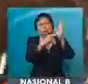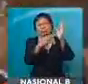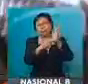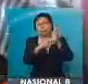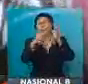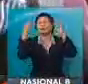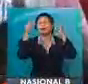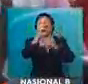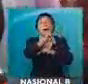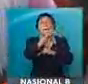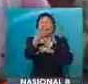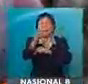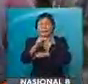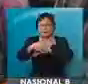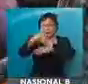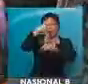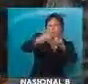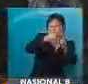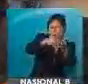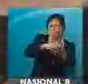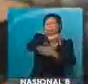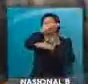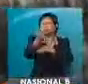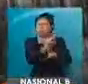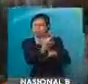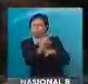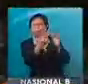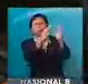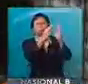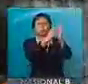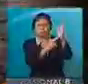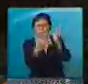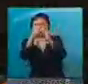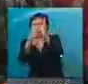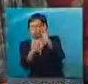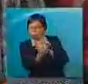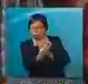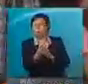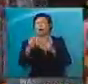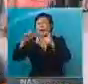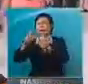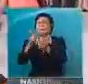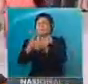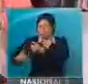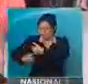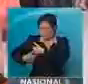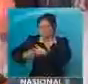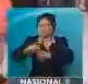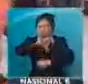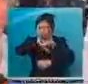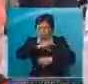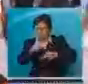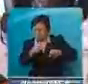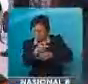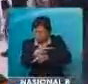kes negara awal bulan ini kedua-dua undang-undang itu akan membolehkan pasukan keselamatan mengawal dan menguruskan